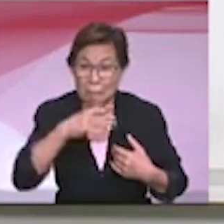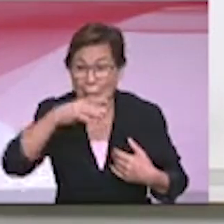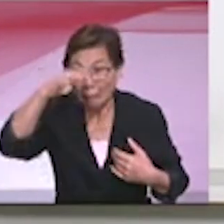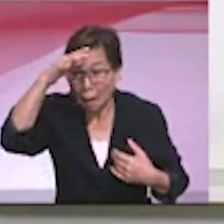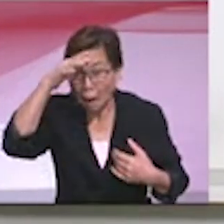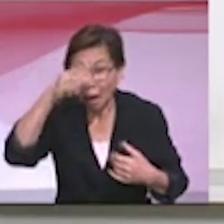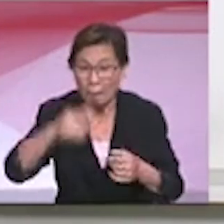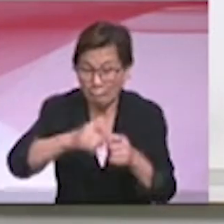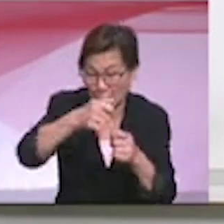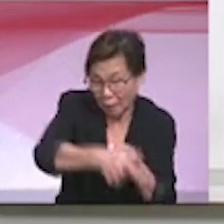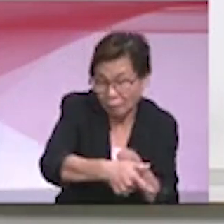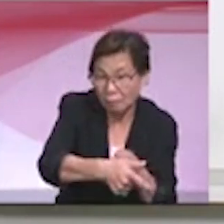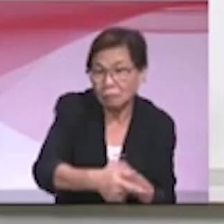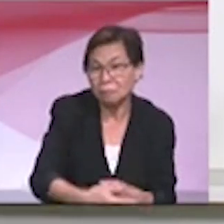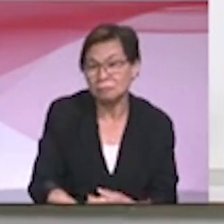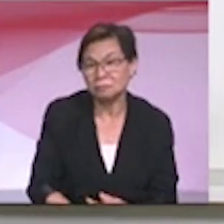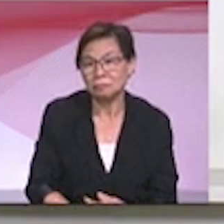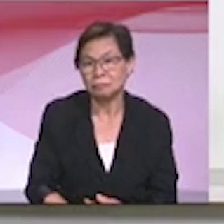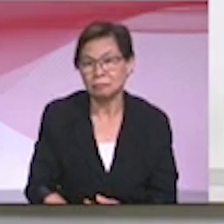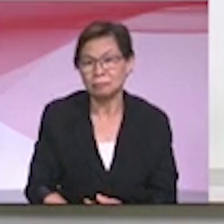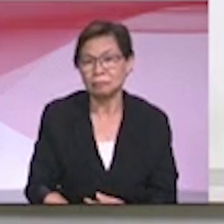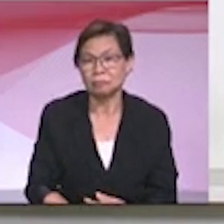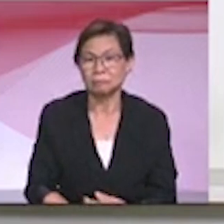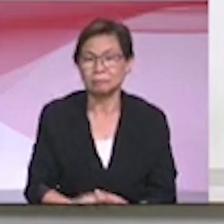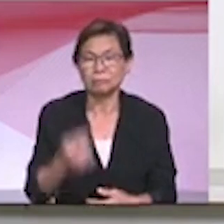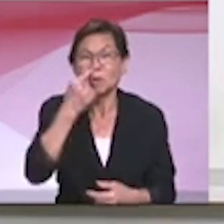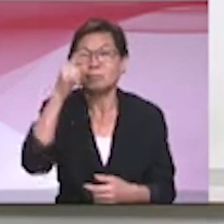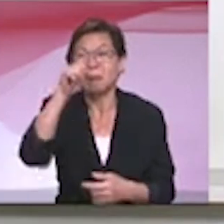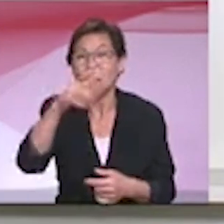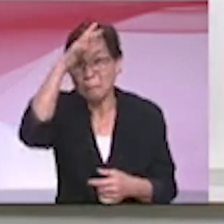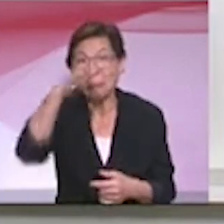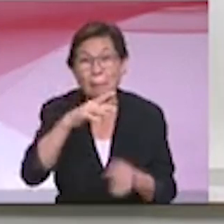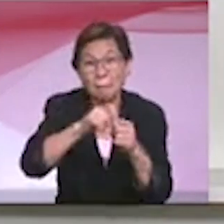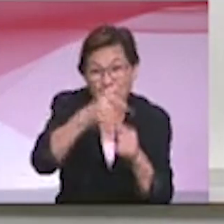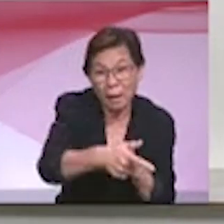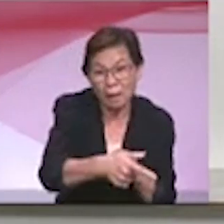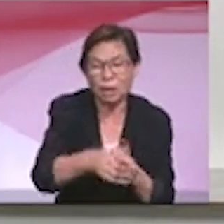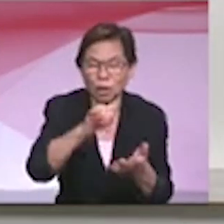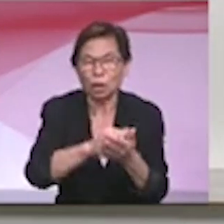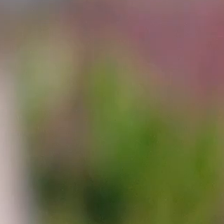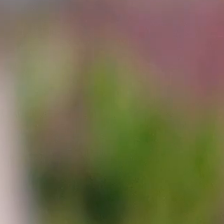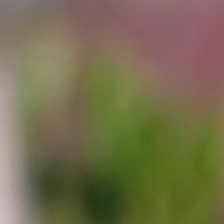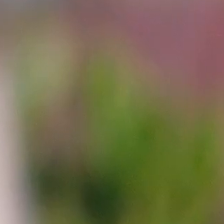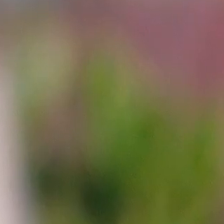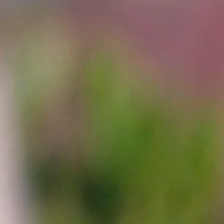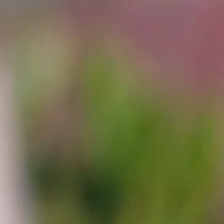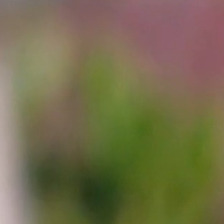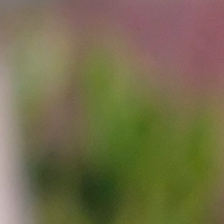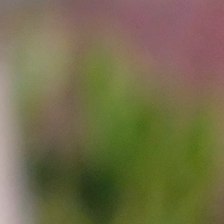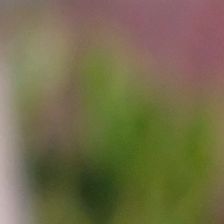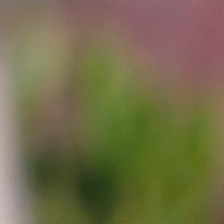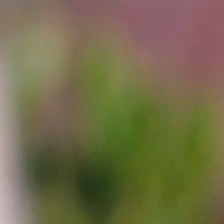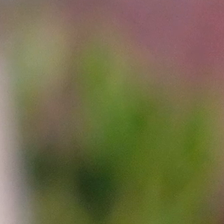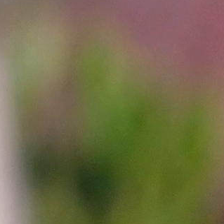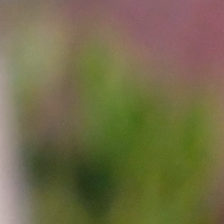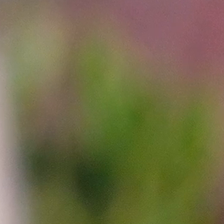bapa yang akan menanggung kos swab test tersebut? Itulah persoalan-persoalan yang kita bincangkan. Setakat hari ini, kita tidak